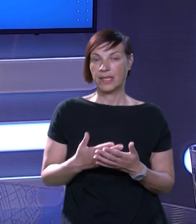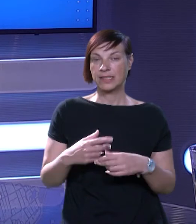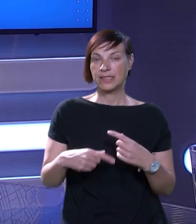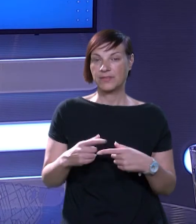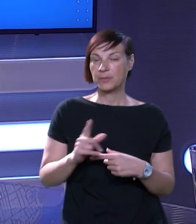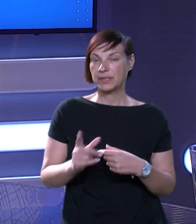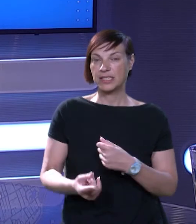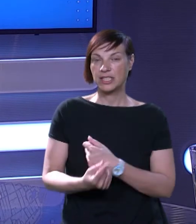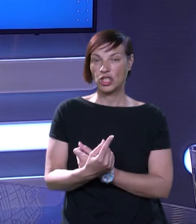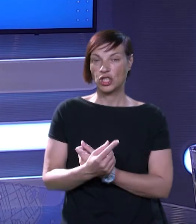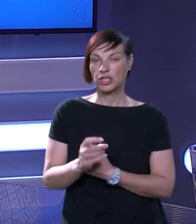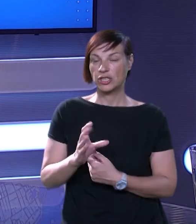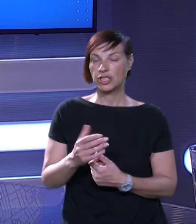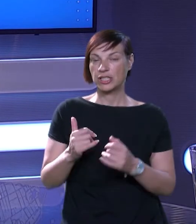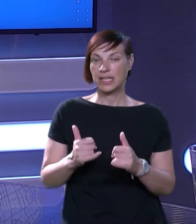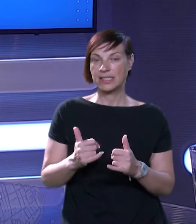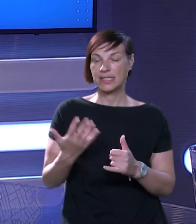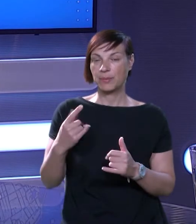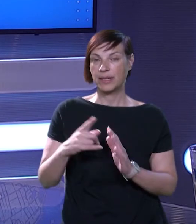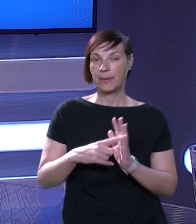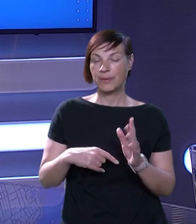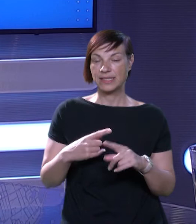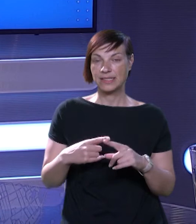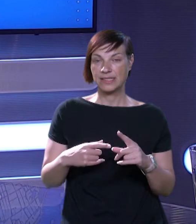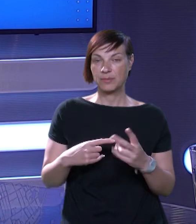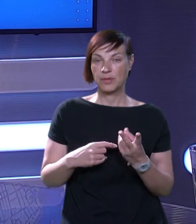se s tim filmom nije ništa dogodilo, ali sada prije nekakvih mjesec i po dana Vanja je